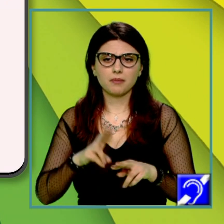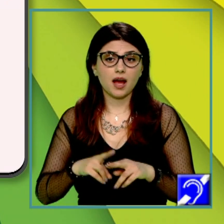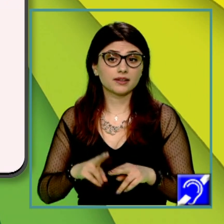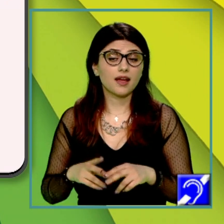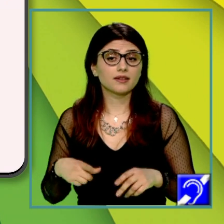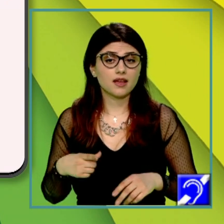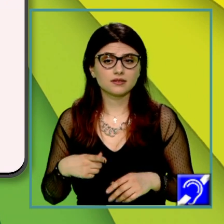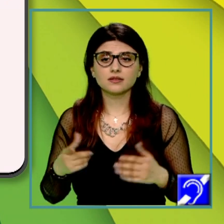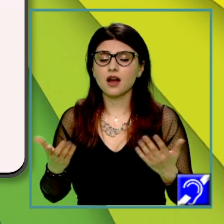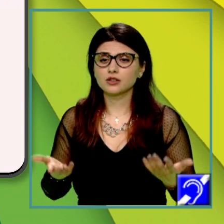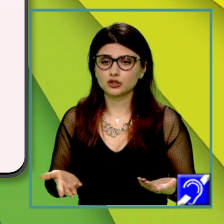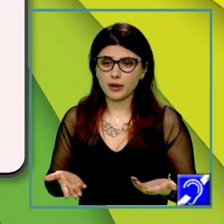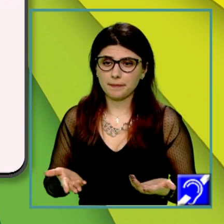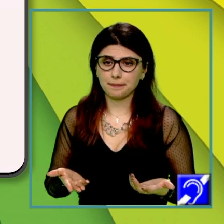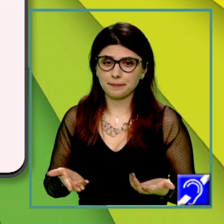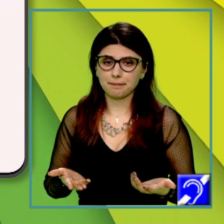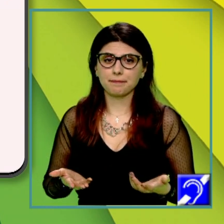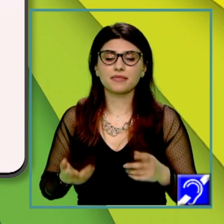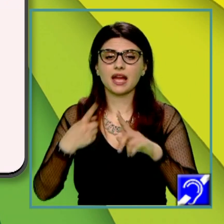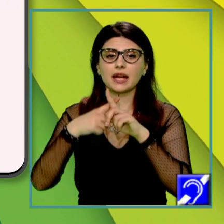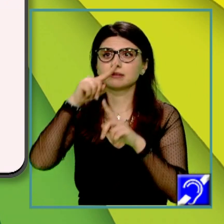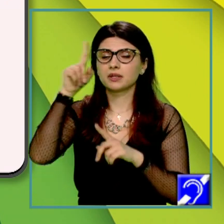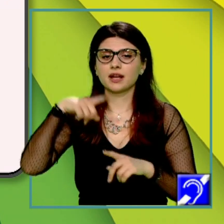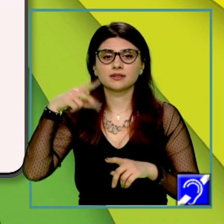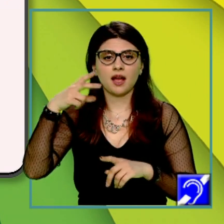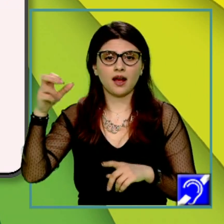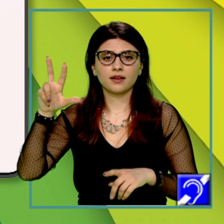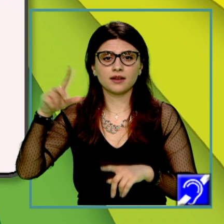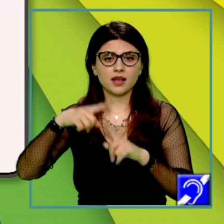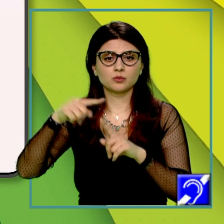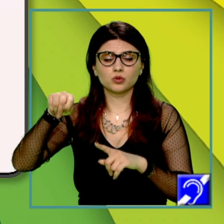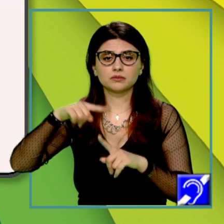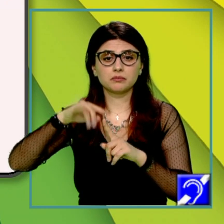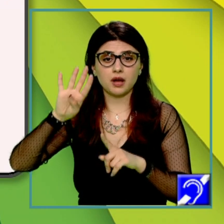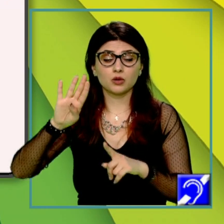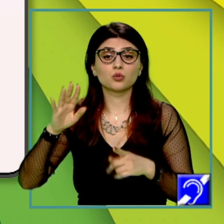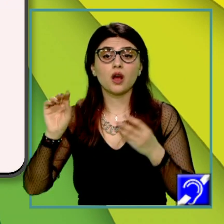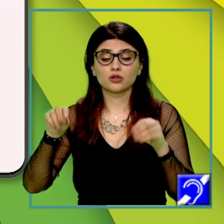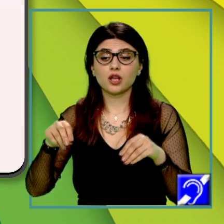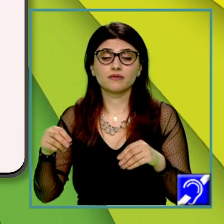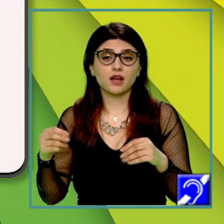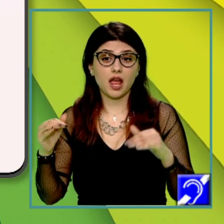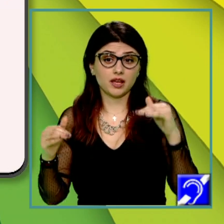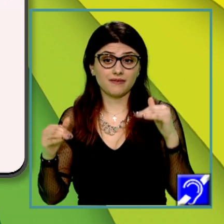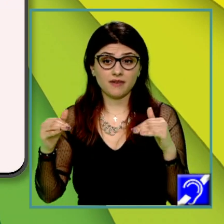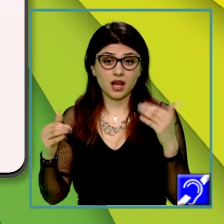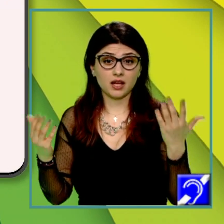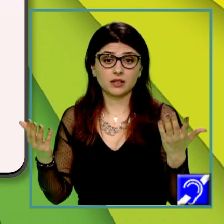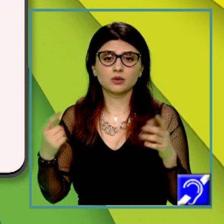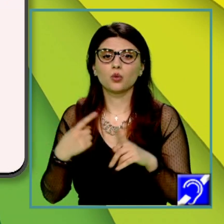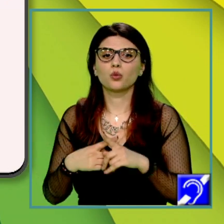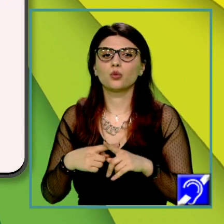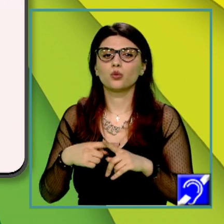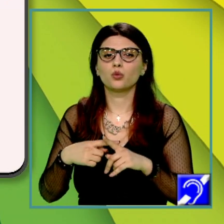logaritmice rezultă că x pătrat egal cu 3 x plus 4 equus este echivalentă cu